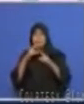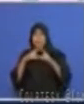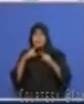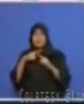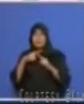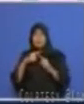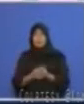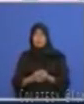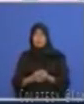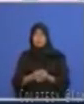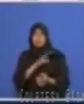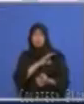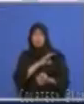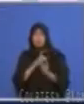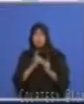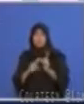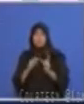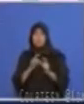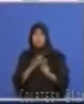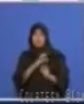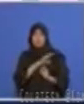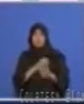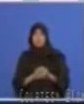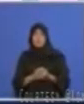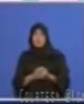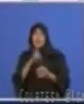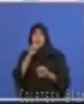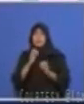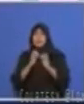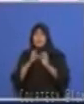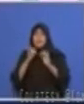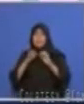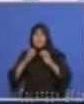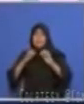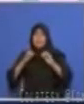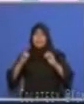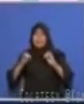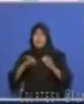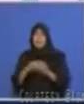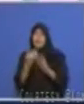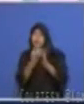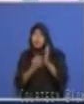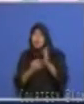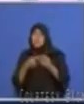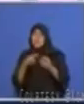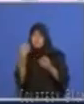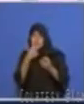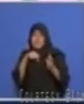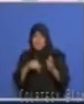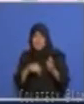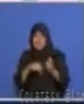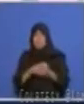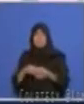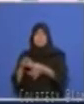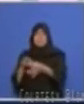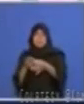wakil gubernur harus memberikan saran secara optimal kepada gubernurnya Pak aturannya seperti ini SKPD terkait